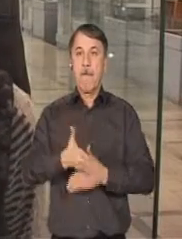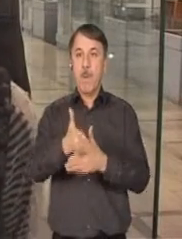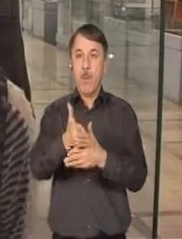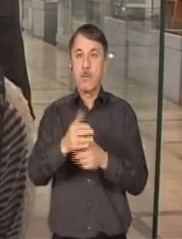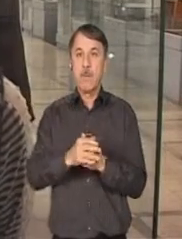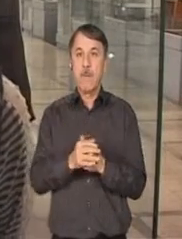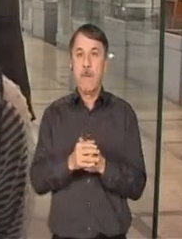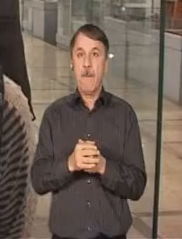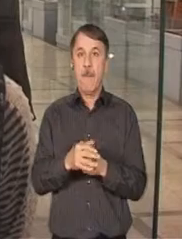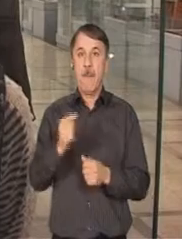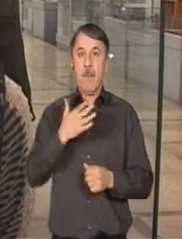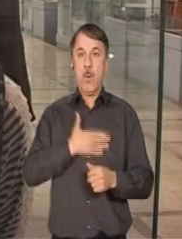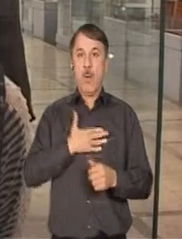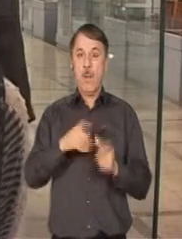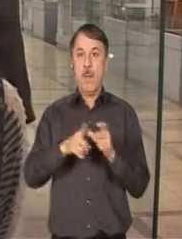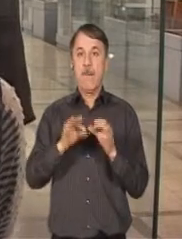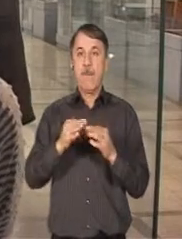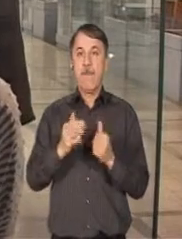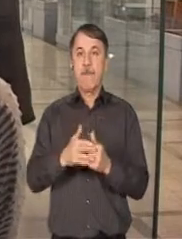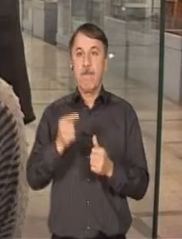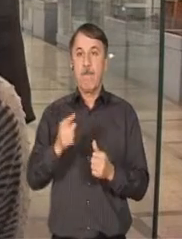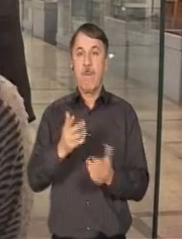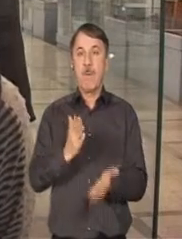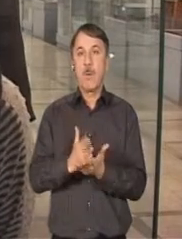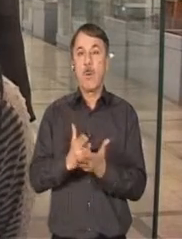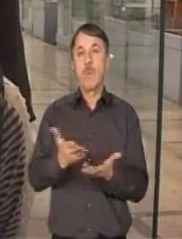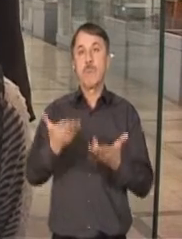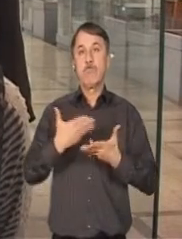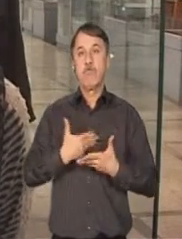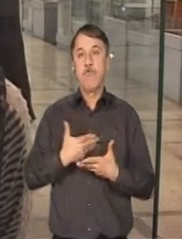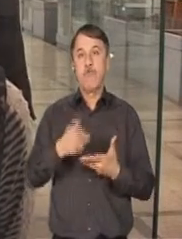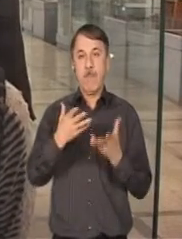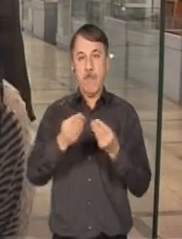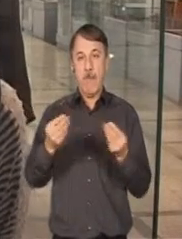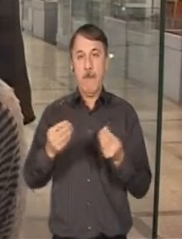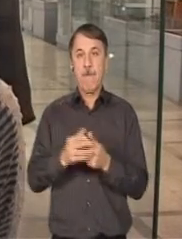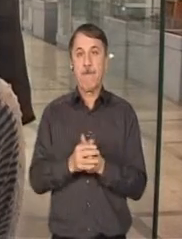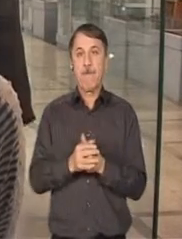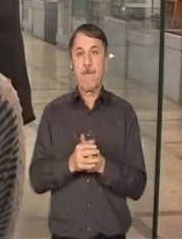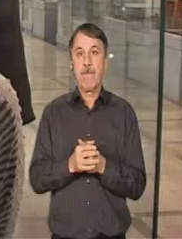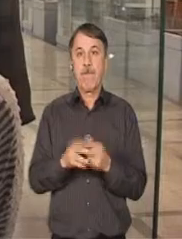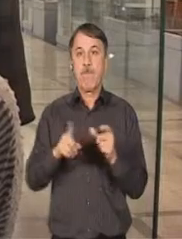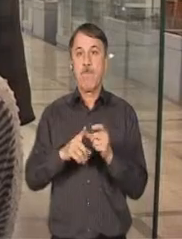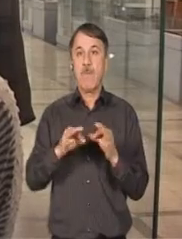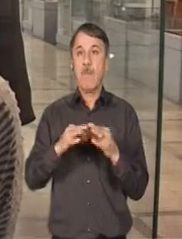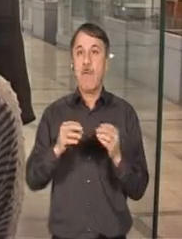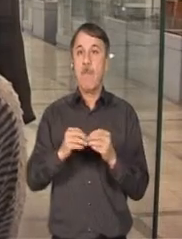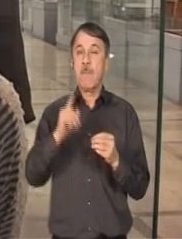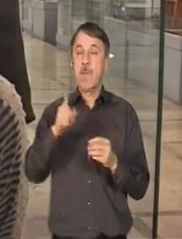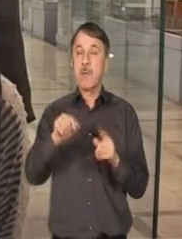ratu, uglavnom vojnici dobijaju orden Svetog Save nižeg stepena. Da